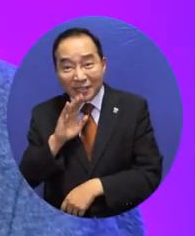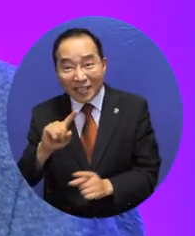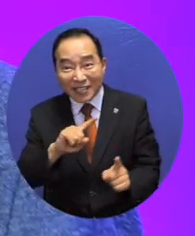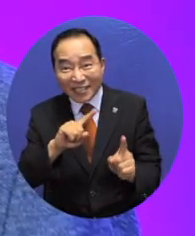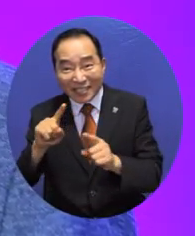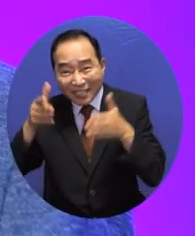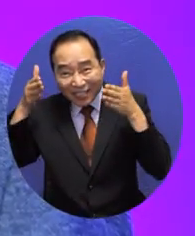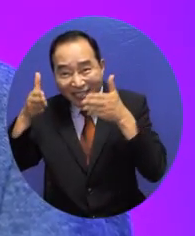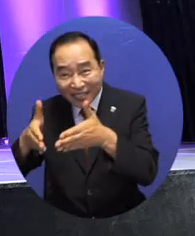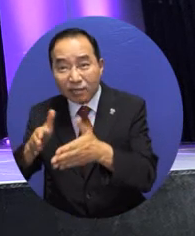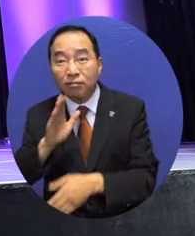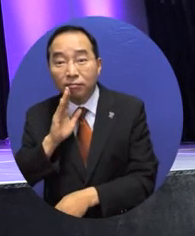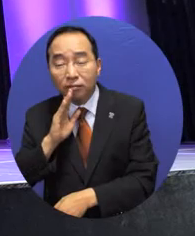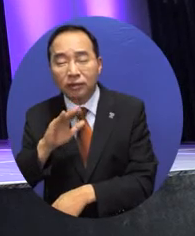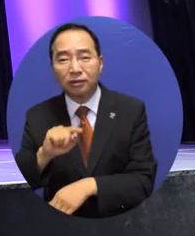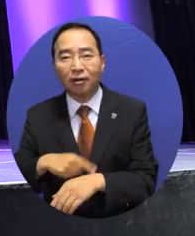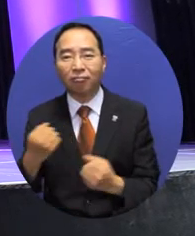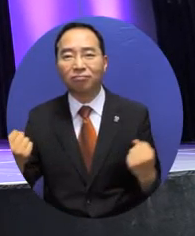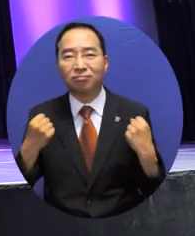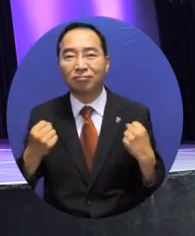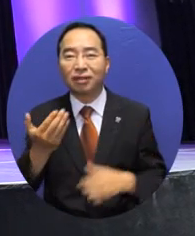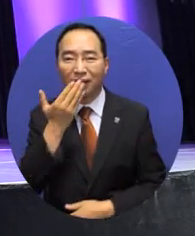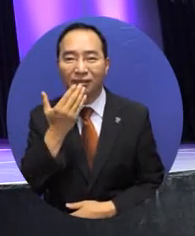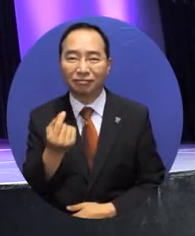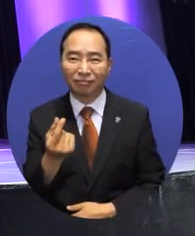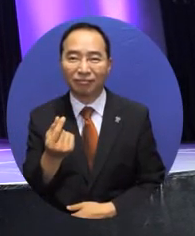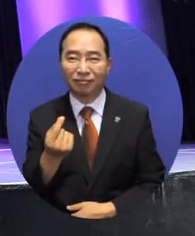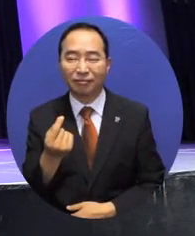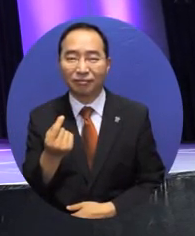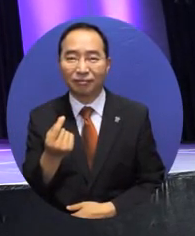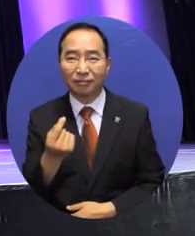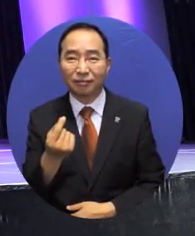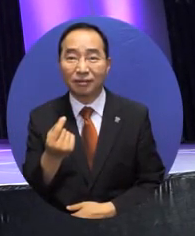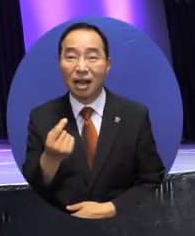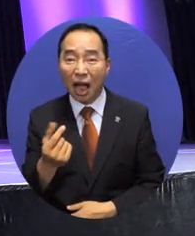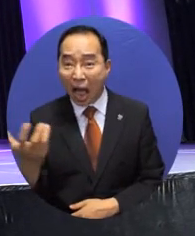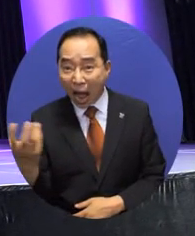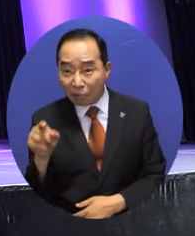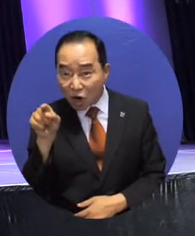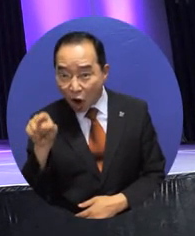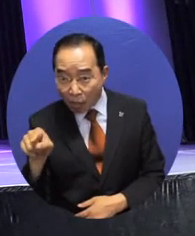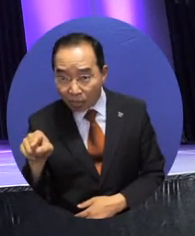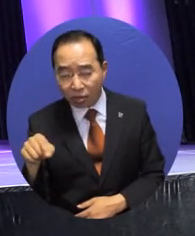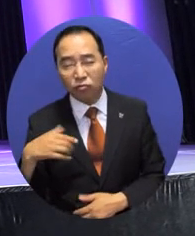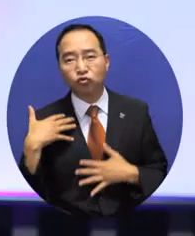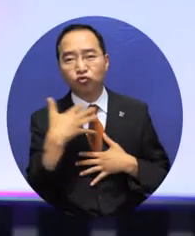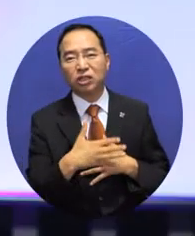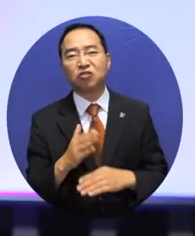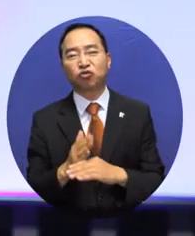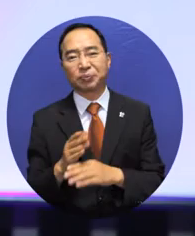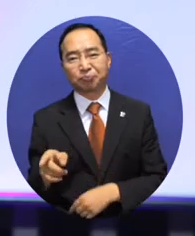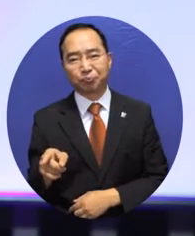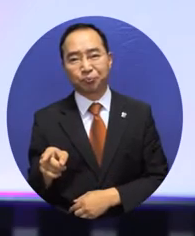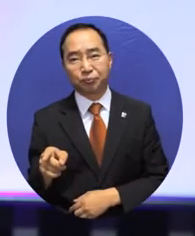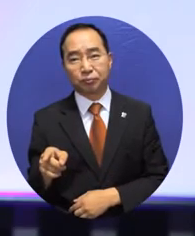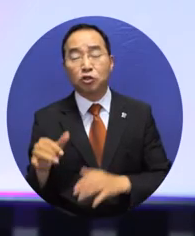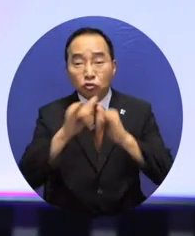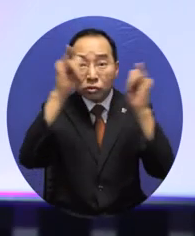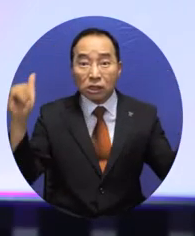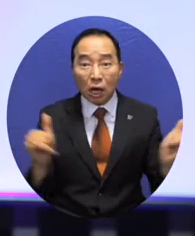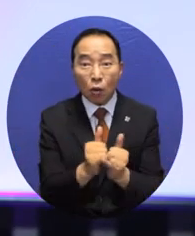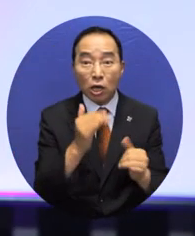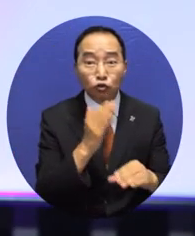건강하게 합니다. 그런 것처럼 아픈 곳이 우리 몸의 중심이듯이 우리 사회의 중심은